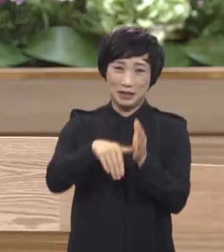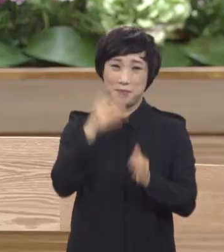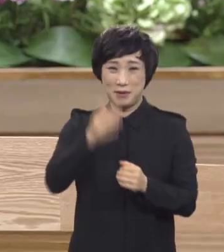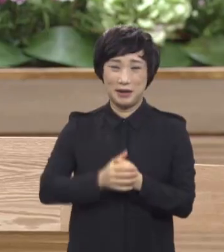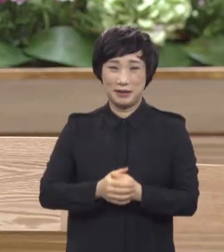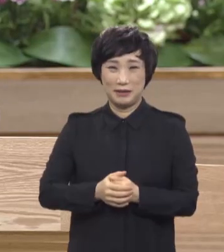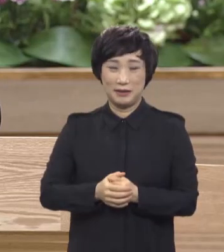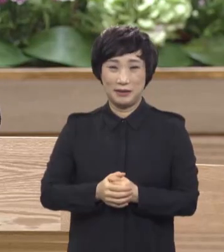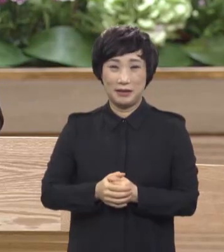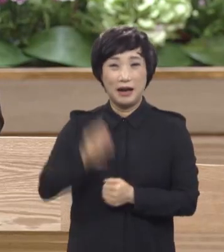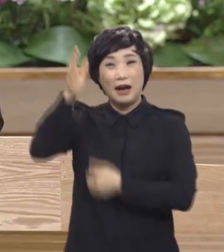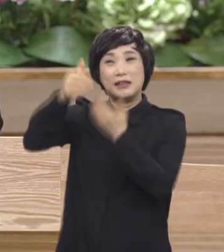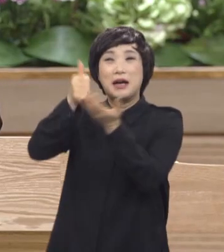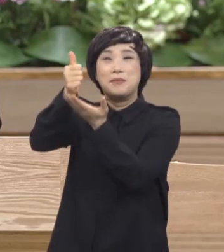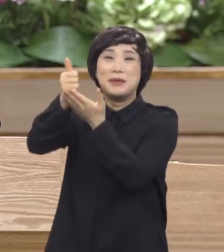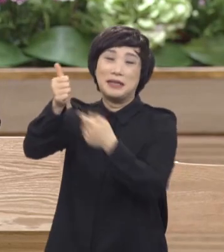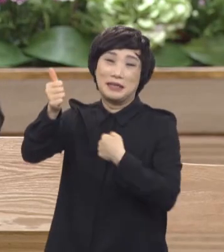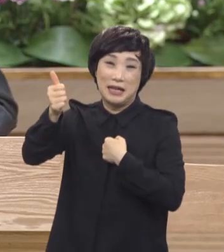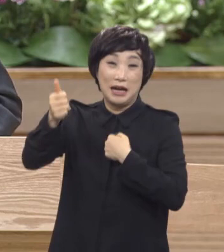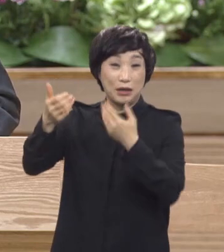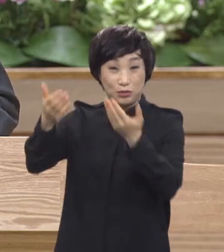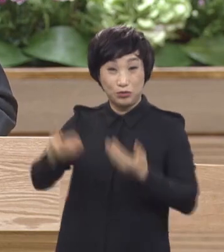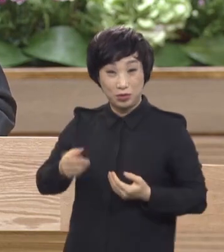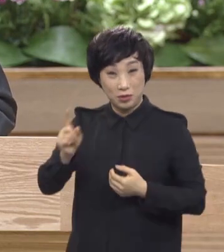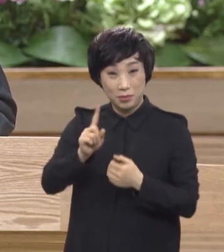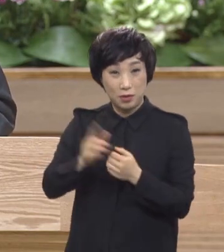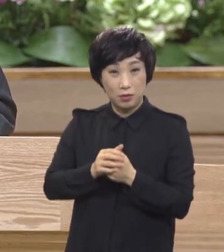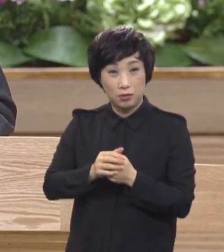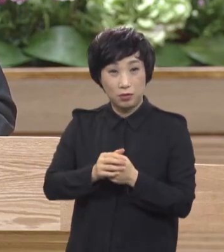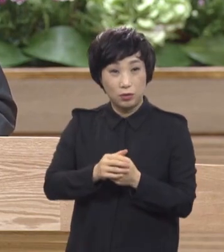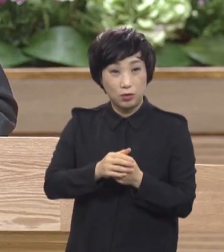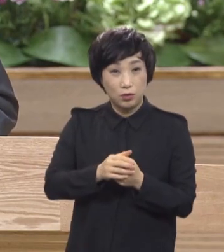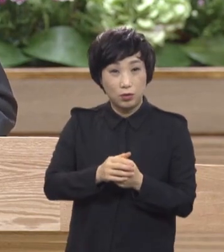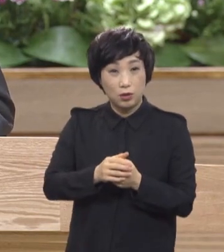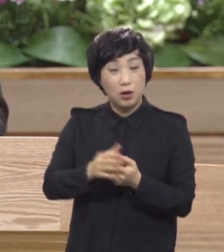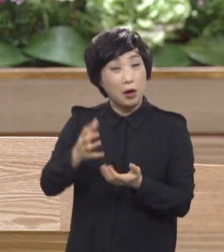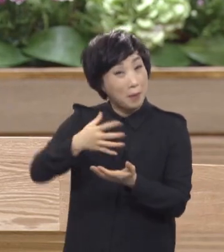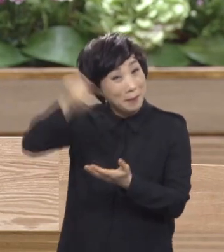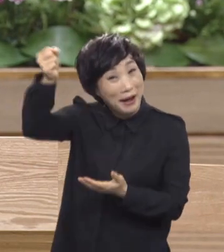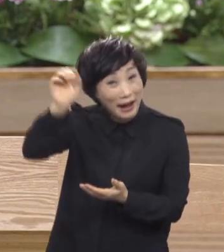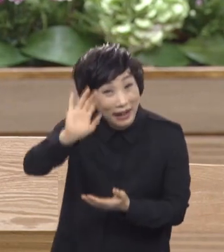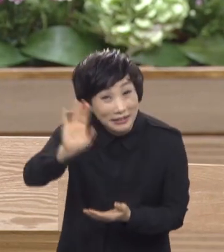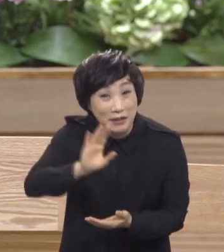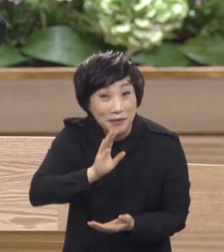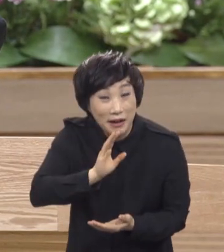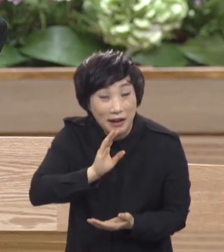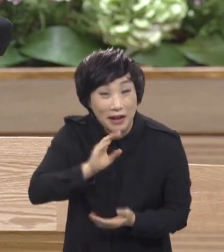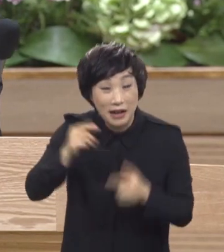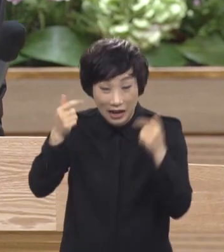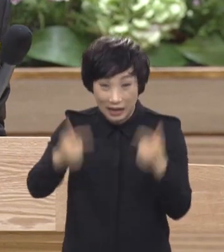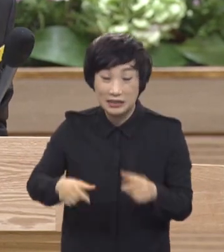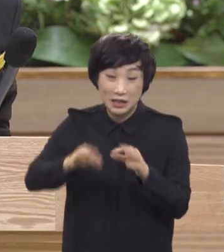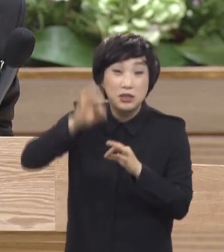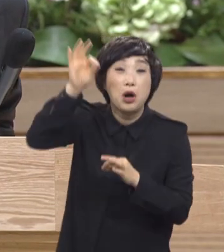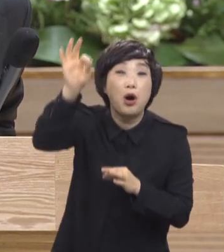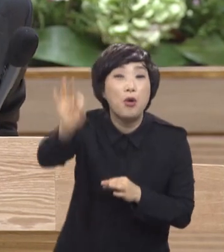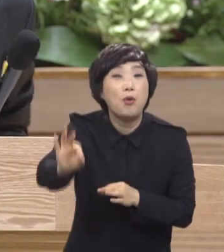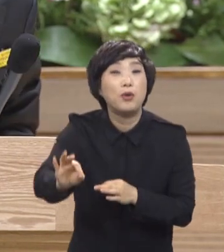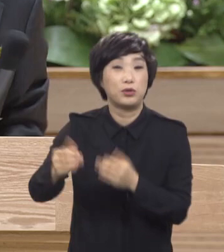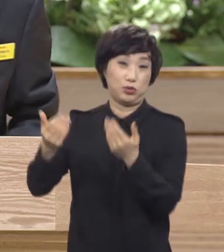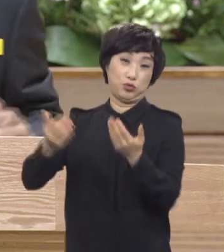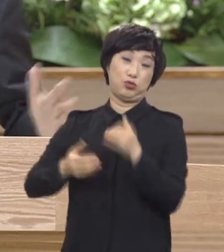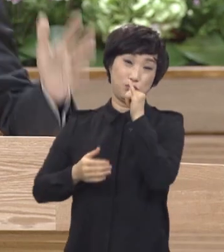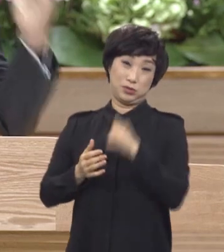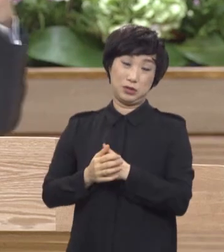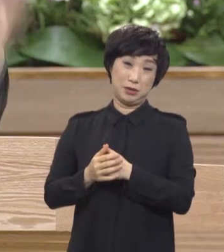하나님이 내게 준 것은 뺏어가지 않냐고 항구적이고 영원한 것이니